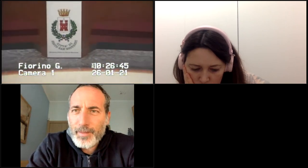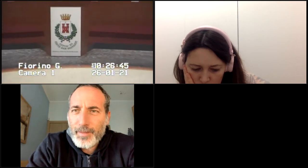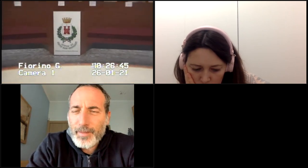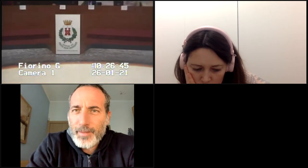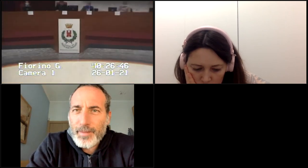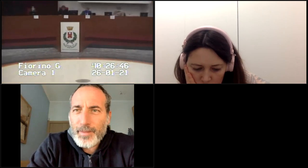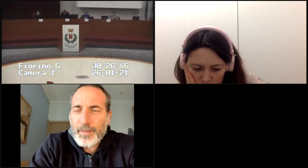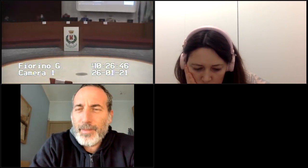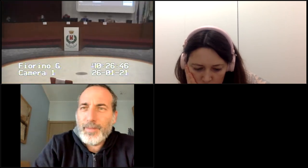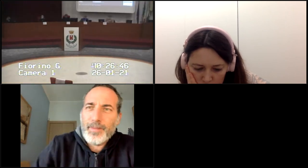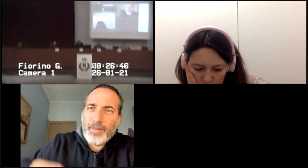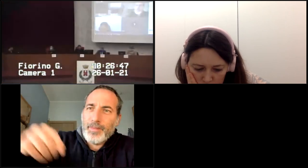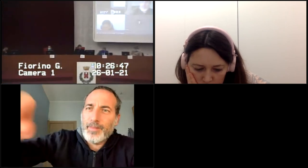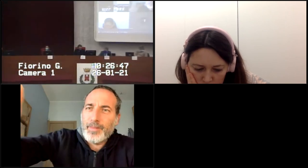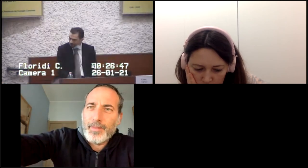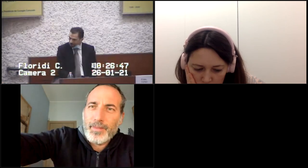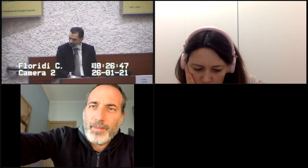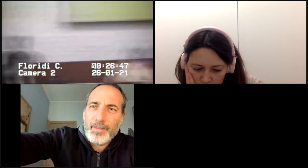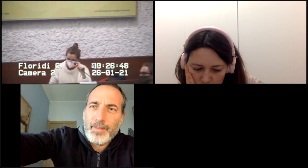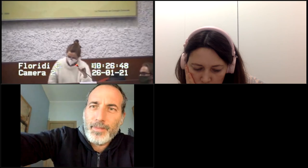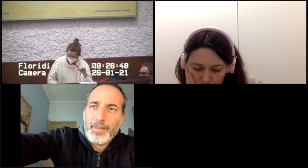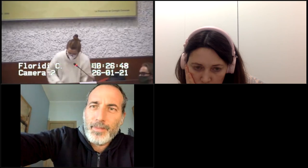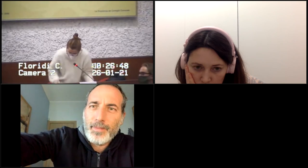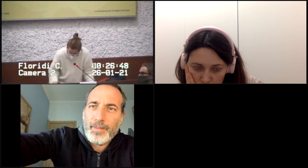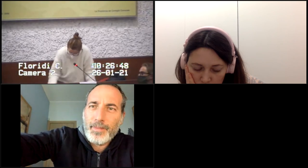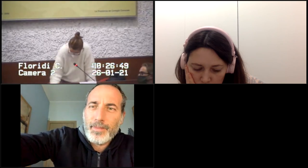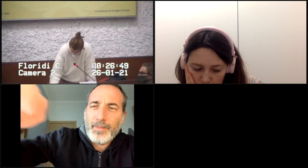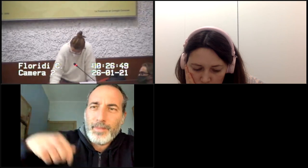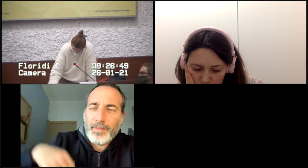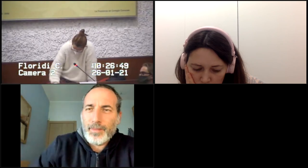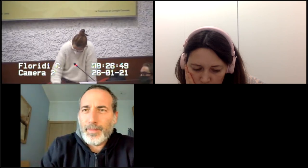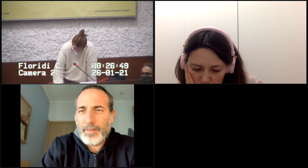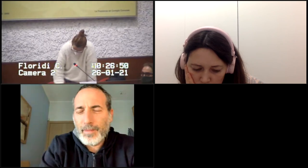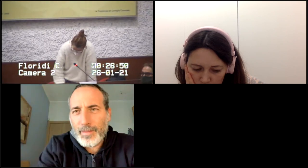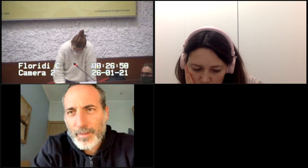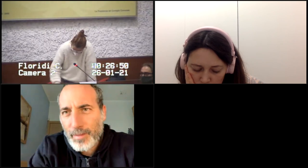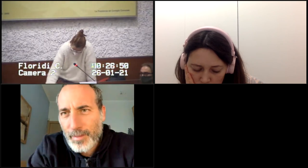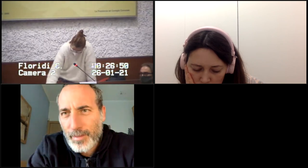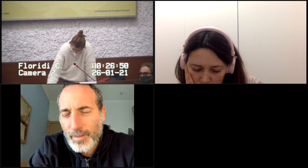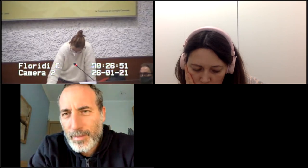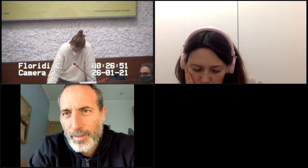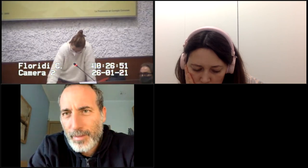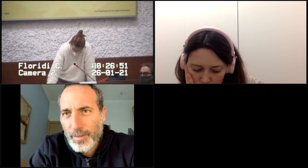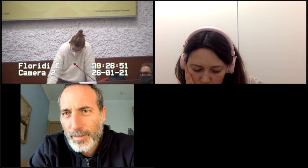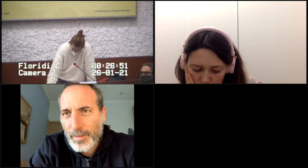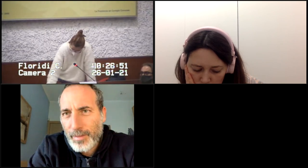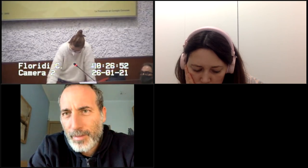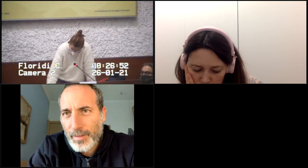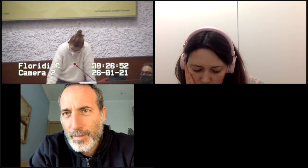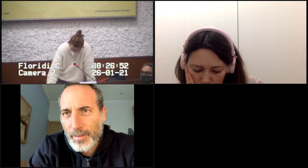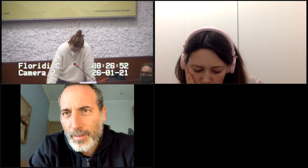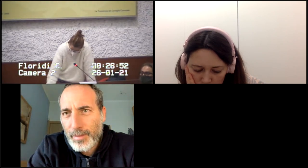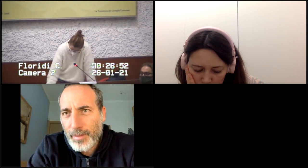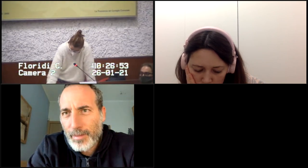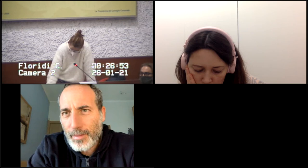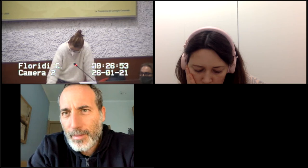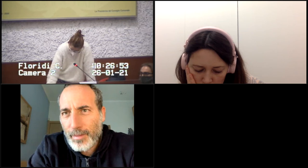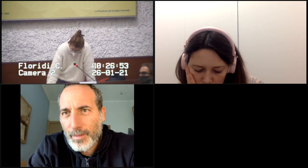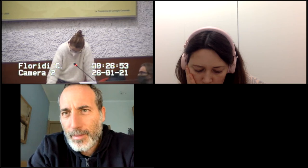a lei, consigliere Vino. Sesto al primo posto, consigliere Flori. Grazie, Presidente. E troverebbe anche a me d'accordo, in